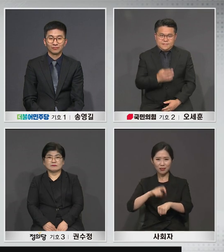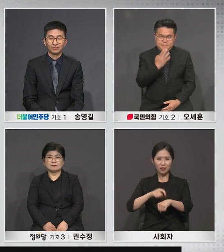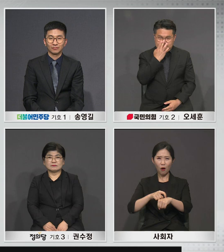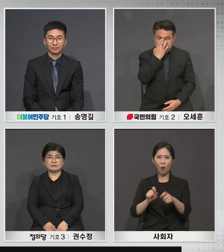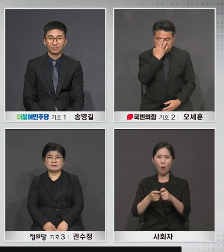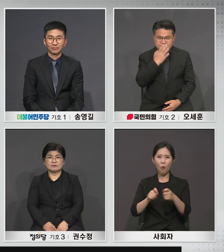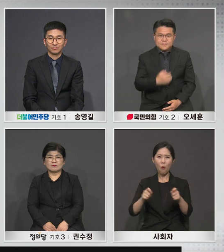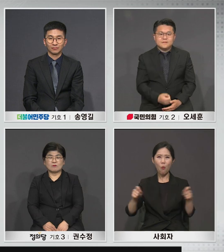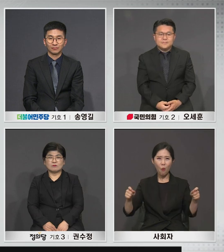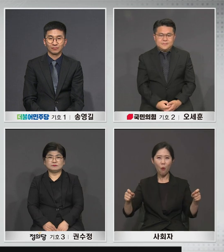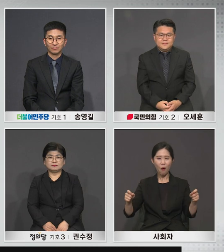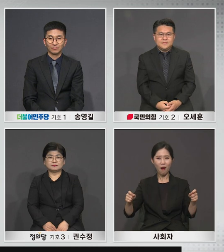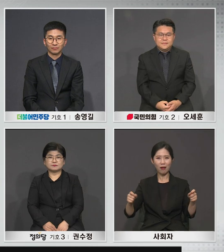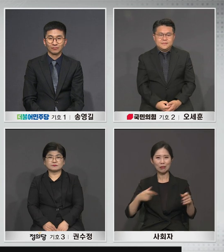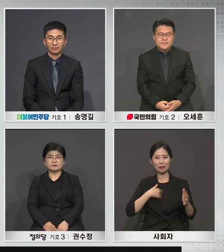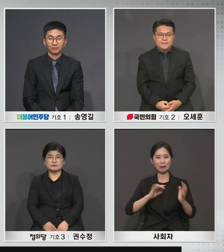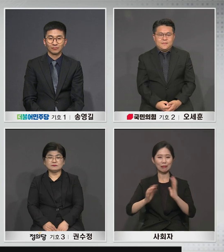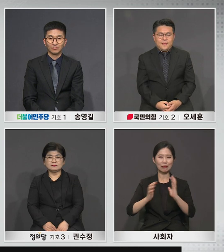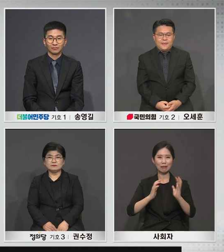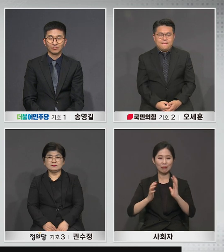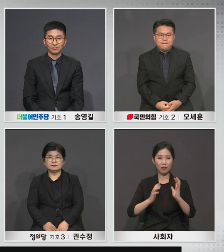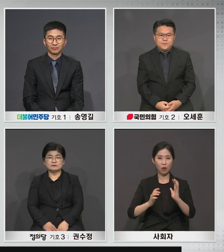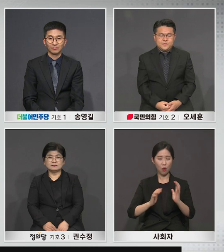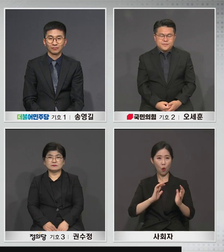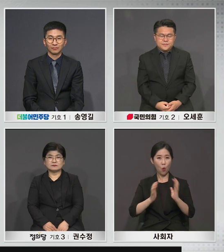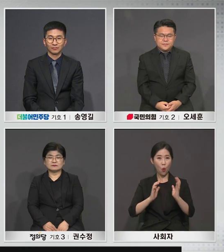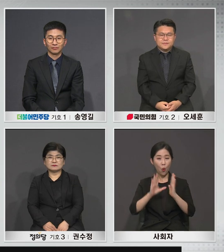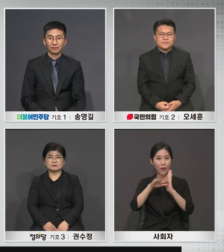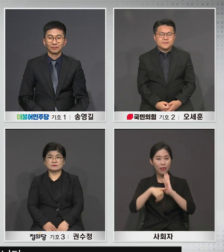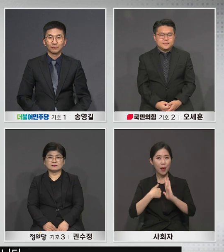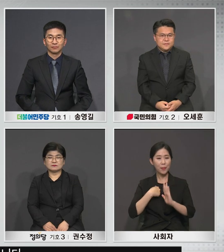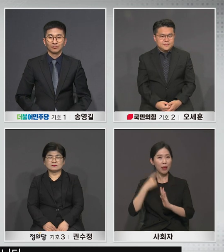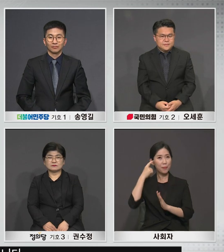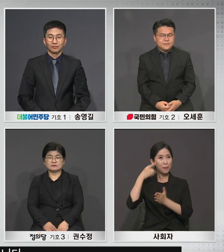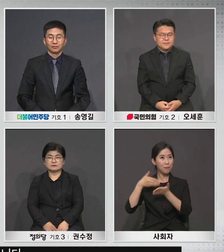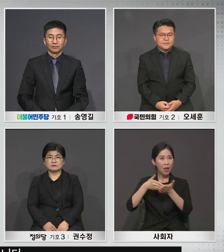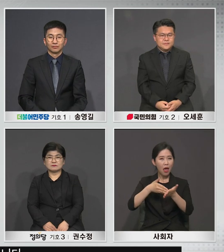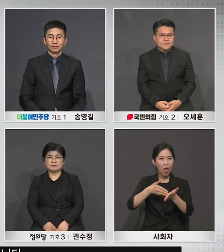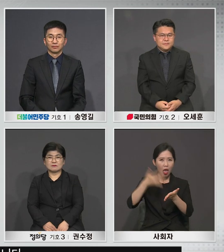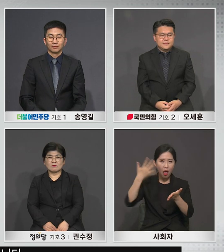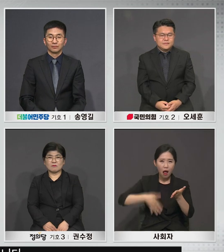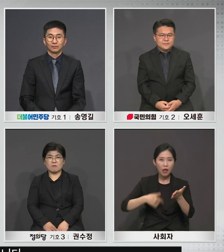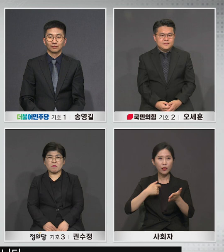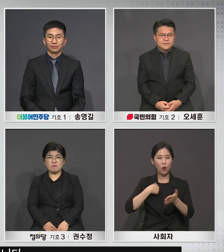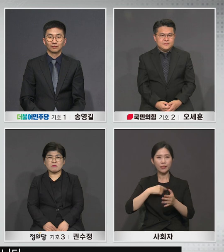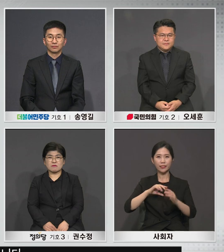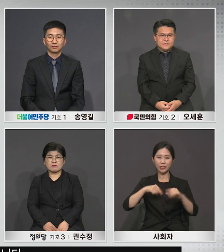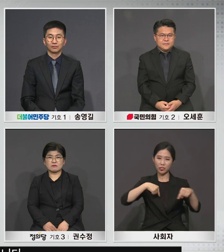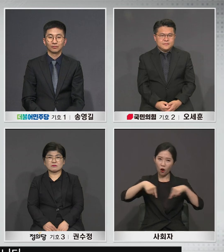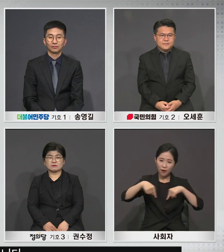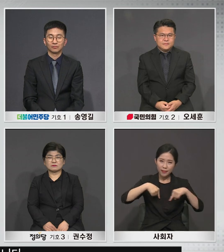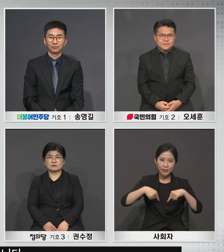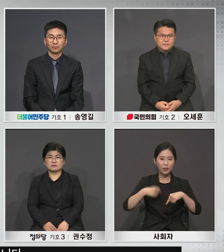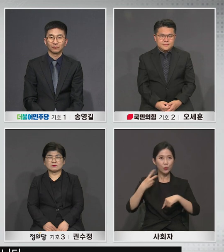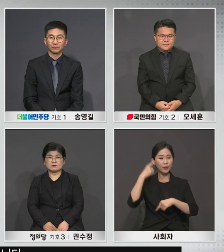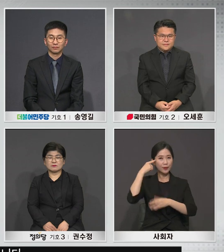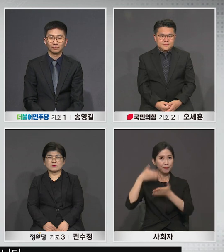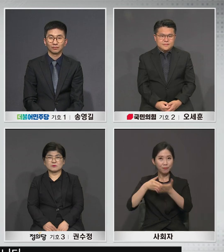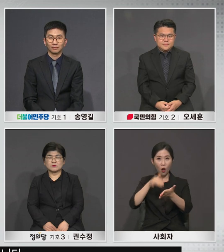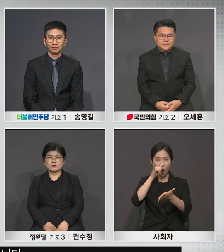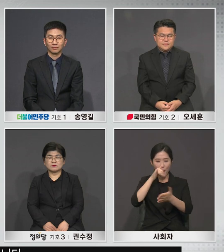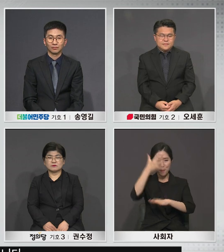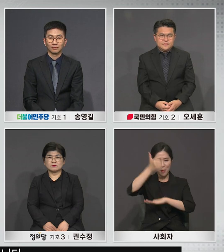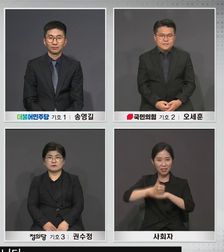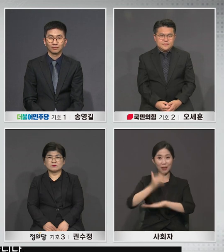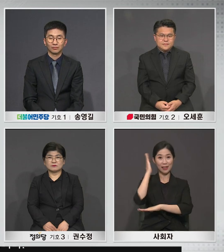이어가고 있는데요. 토론 때 미처 못다 하신 말씀이라든가 자신의 정책 의견이 있으시면 또 서울시장으로서의 포부를 마무리